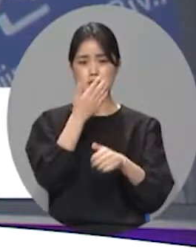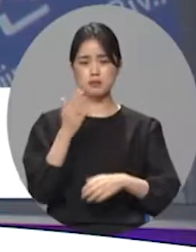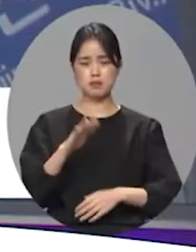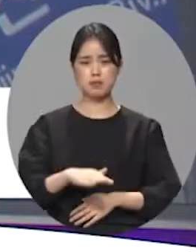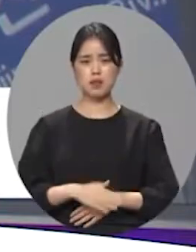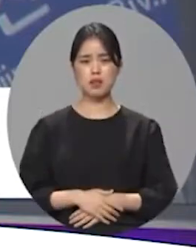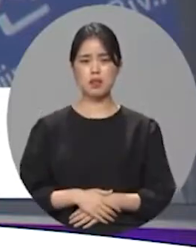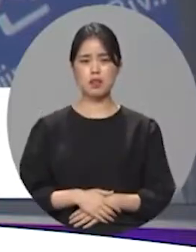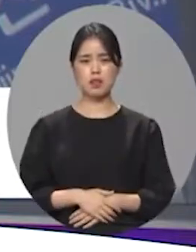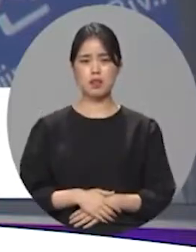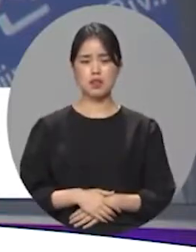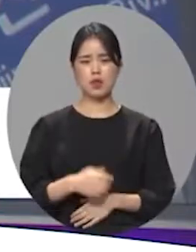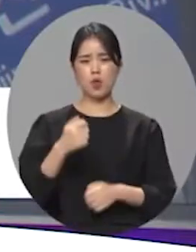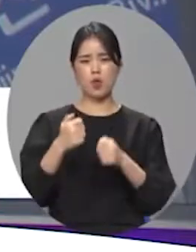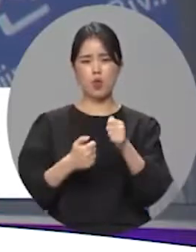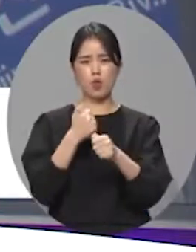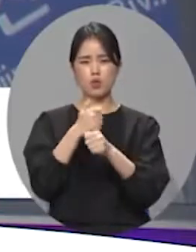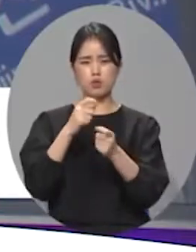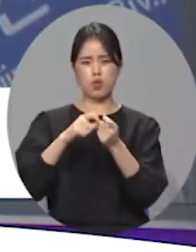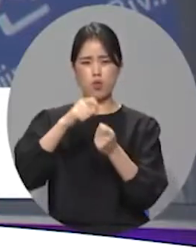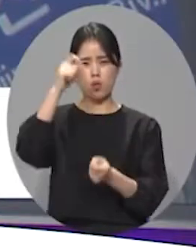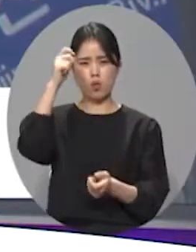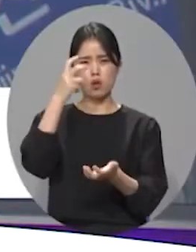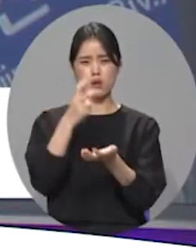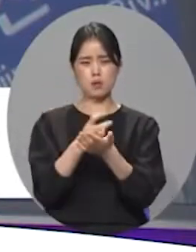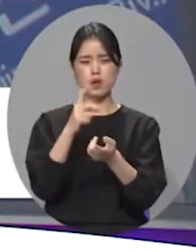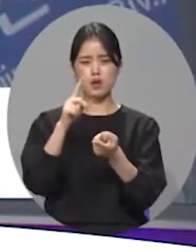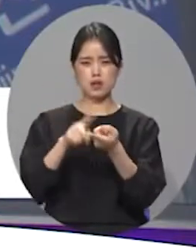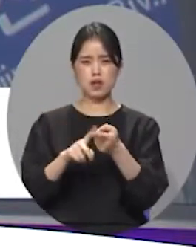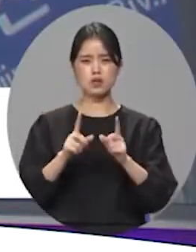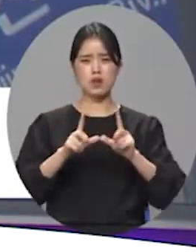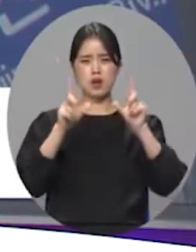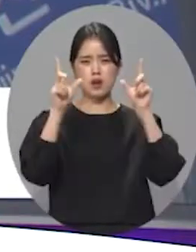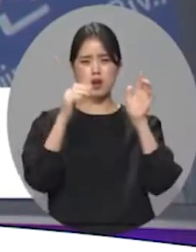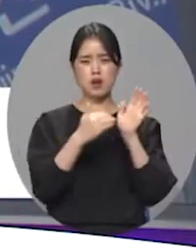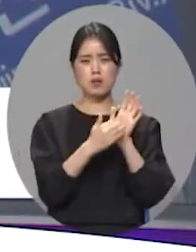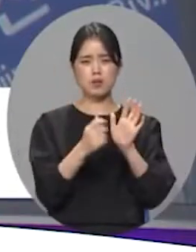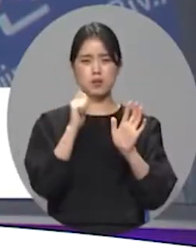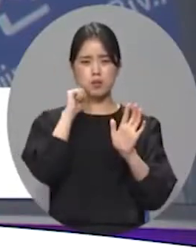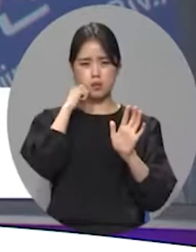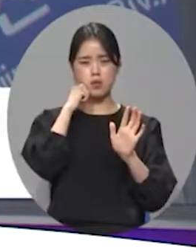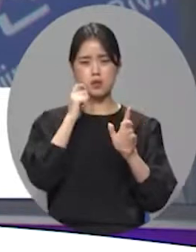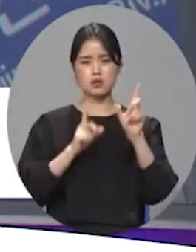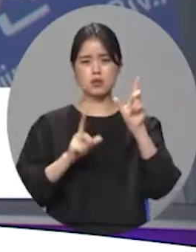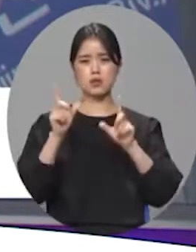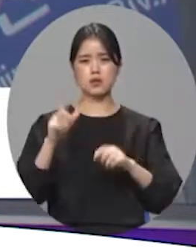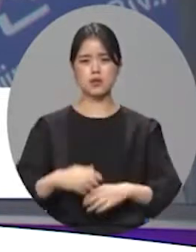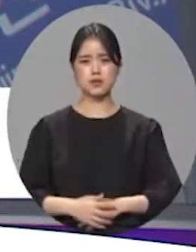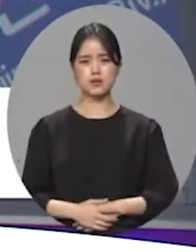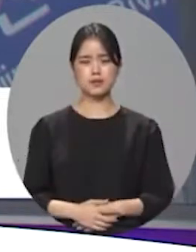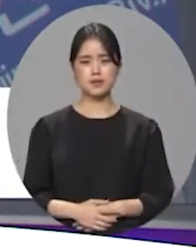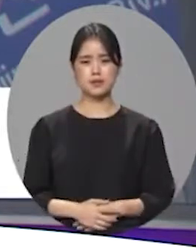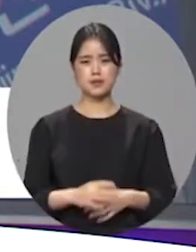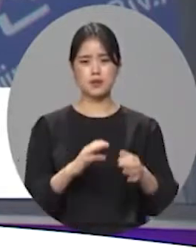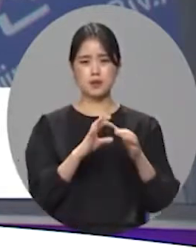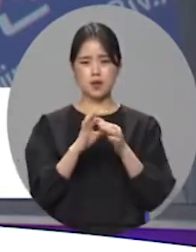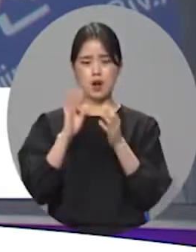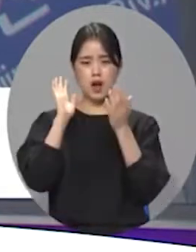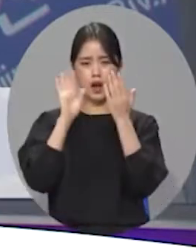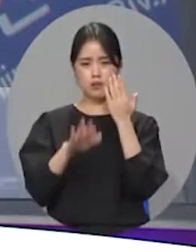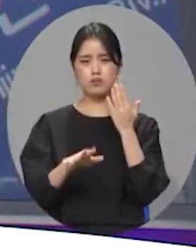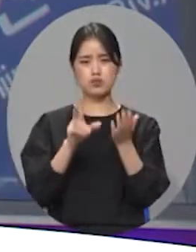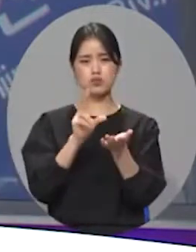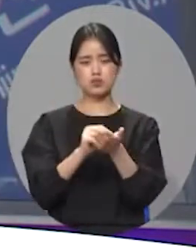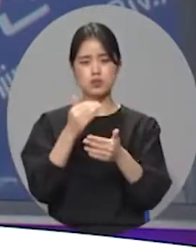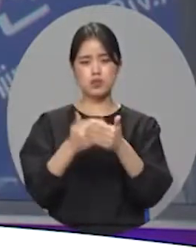50년이 더 된 낡은 제대로 는 기후변화에 대처할 수 없다 는 상식을 1 키워주고 되었습니다 관련해서 앞으로의 과제는